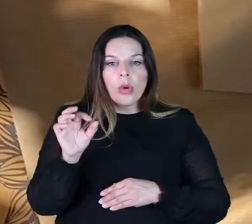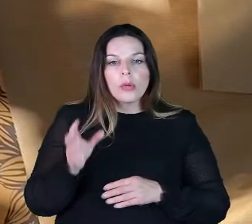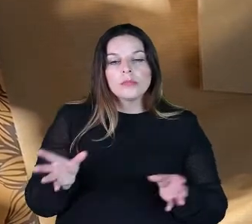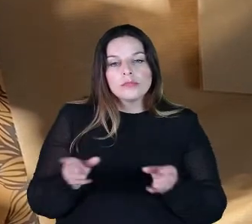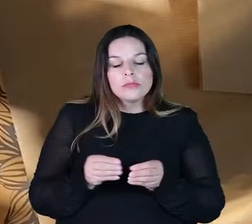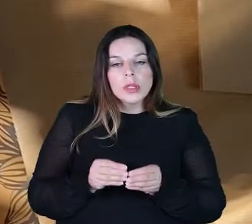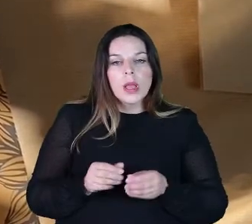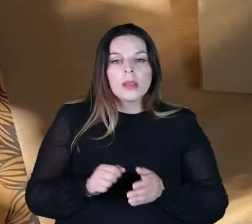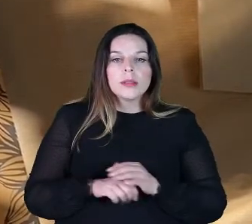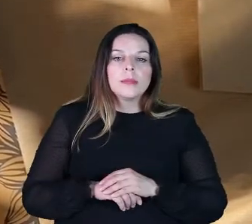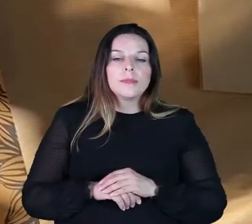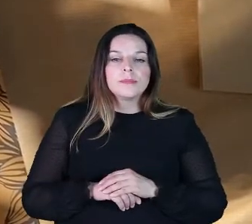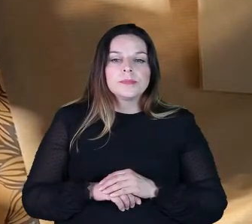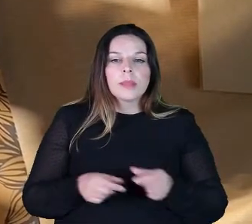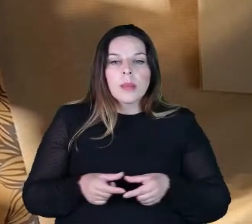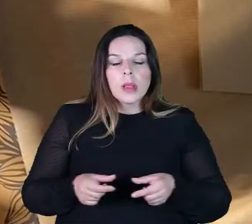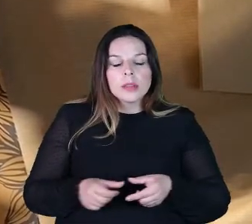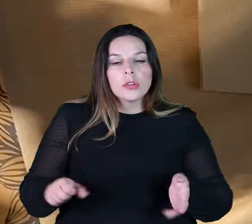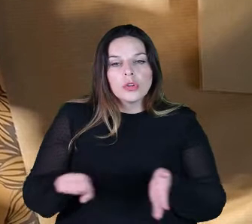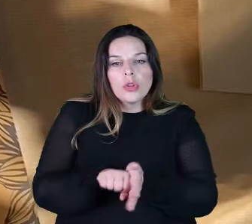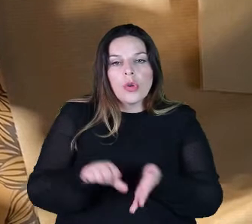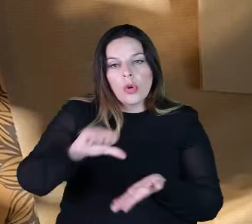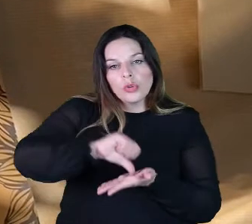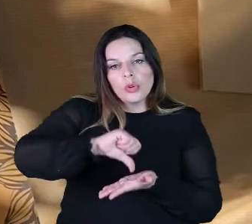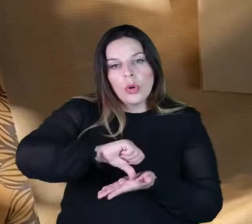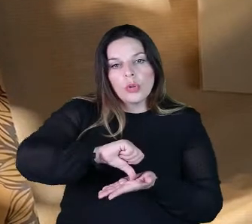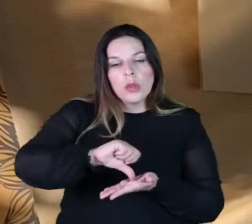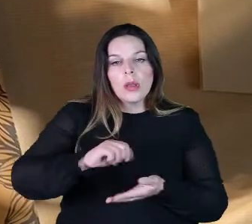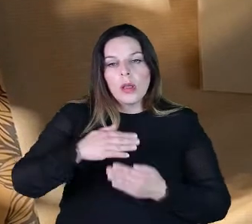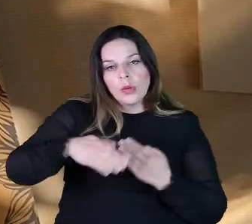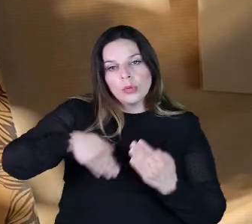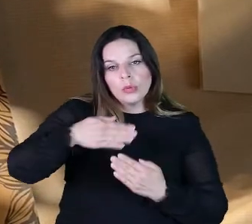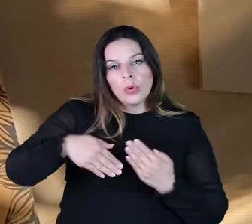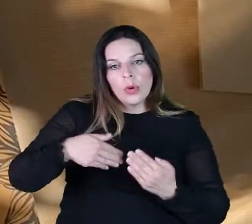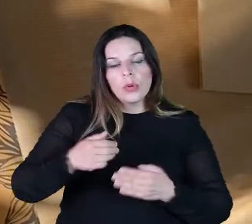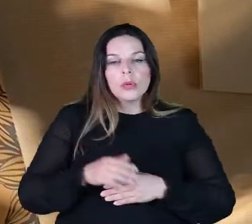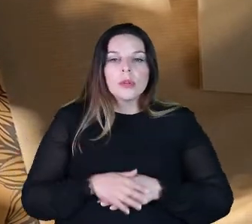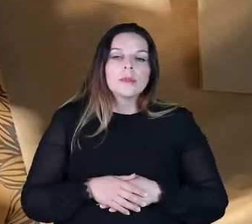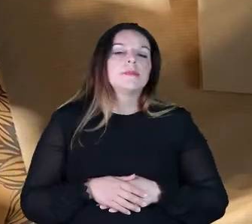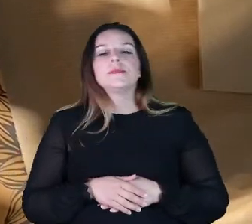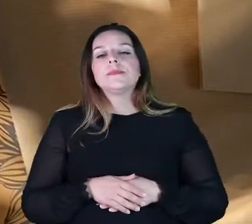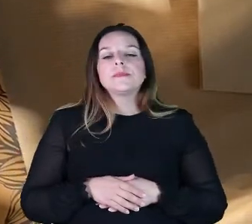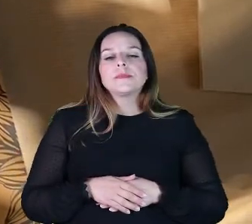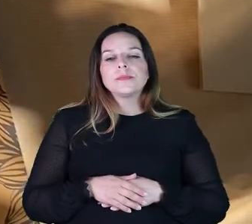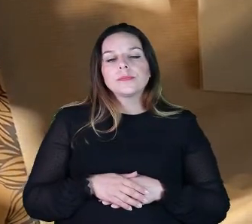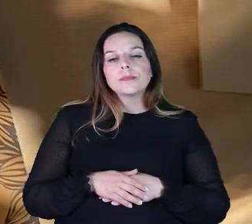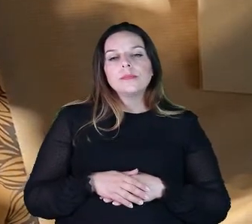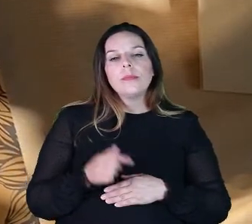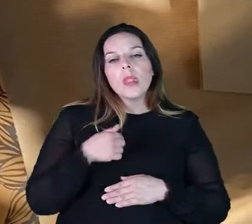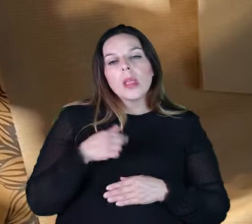również tymi paseczkami do środka włożysz. Ja jeszcze spróbuję sobie troszeczkę wzmocnić górę, dodam